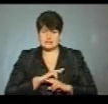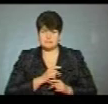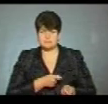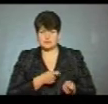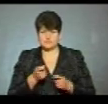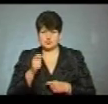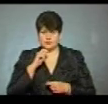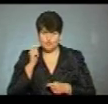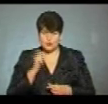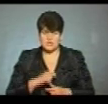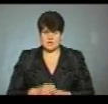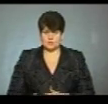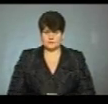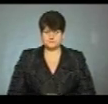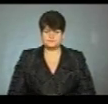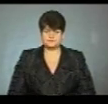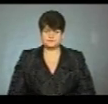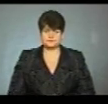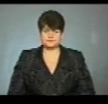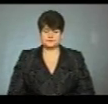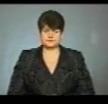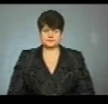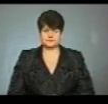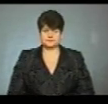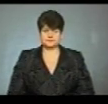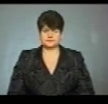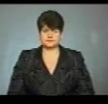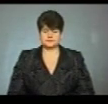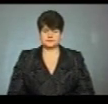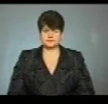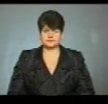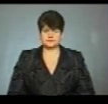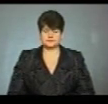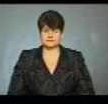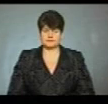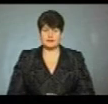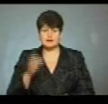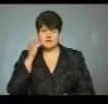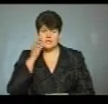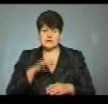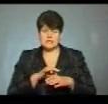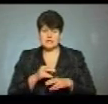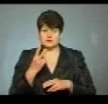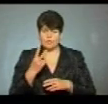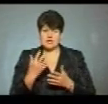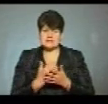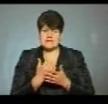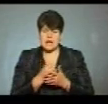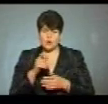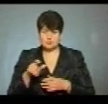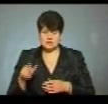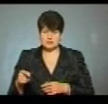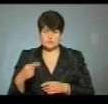Богдан Буденчук, Марта Журавель. Новини на Суспільному. Тернопільщина. Нагадаю, тіла двох заробітчан з